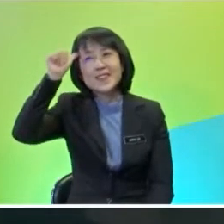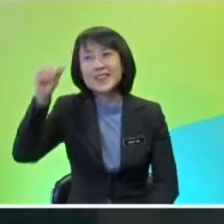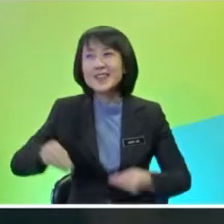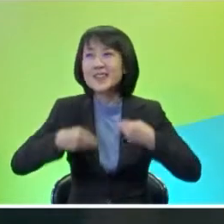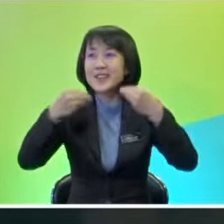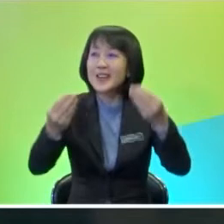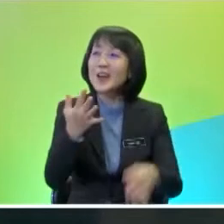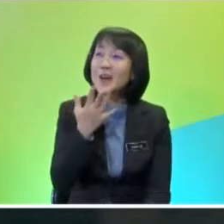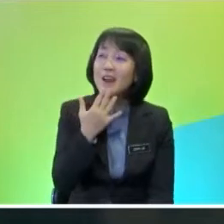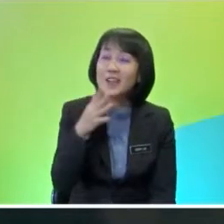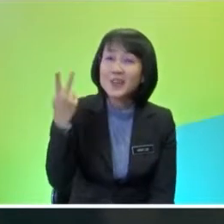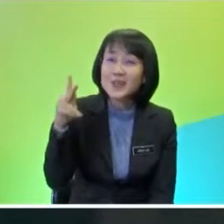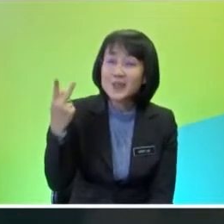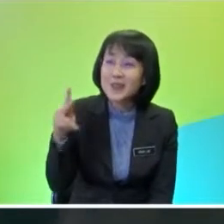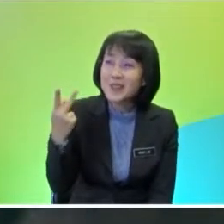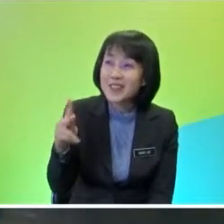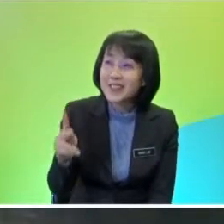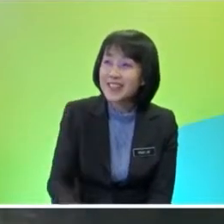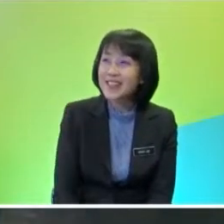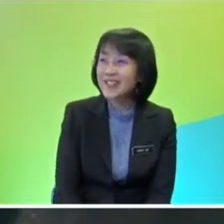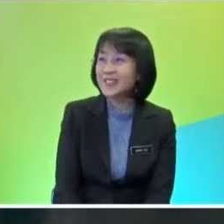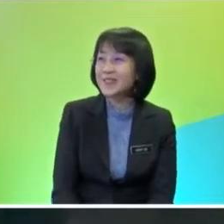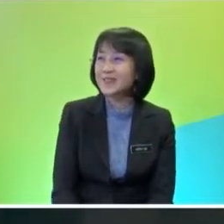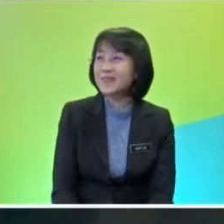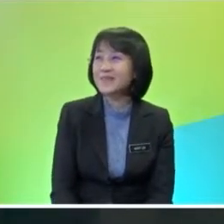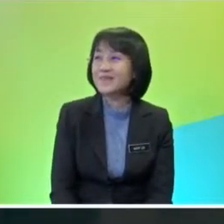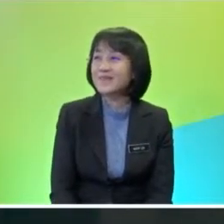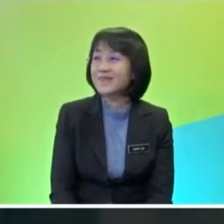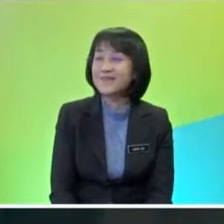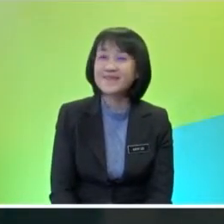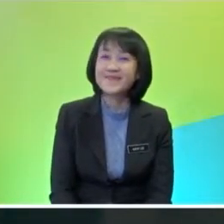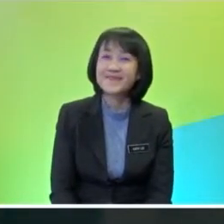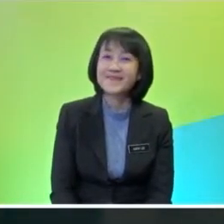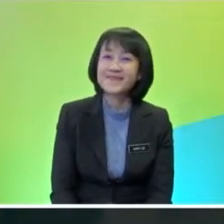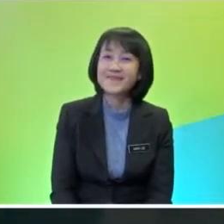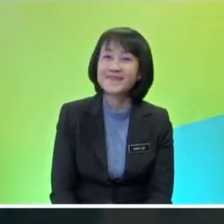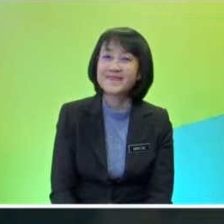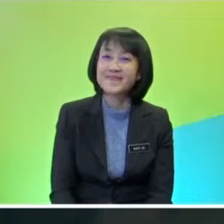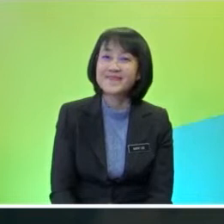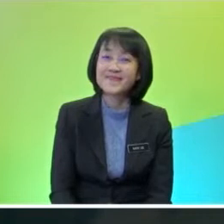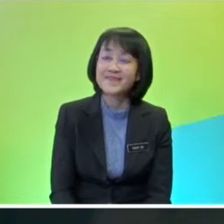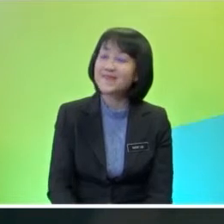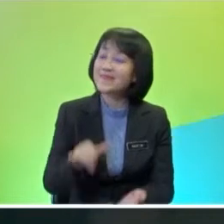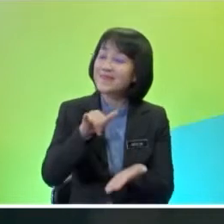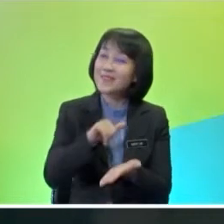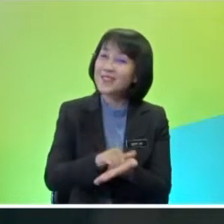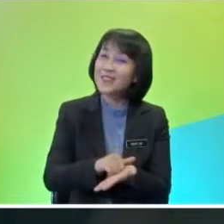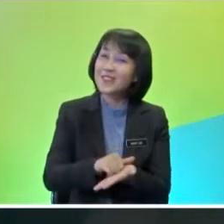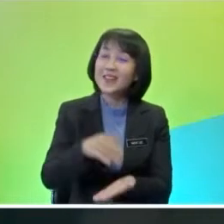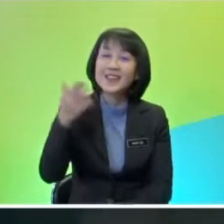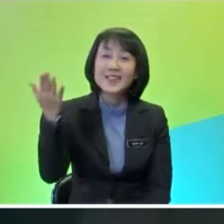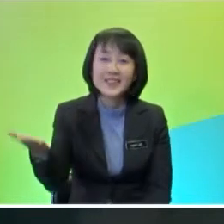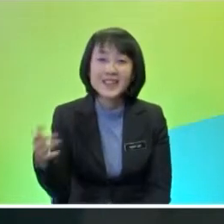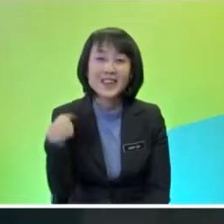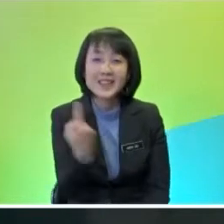kuning yang paling serius sedangkan satu lagi amal 3 kuning itulah dia untuk orang katanya sampai